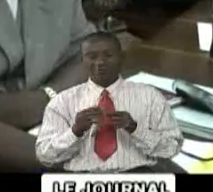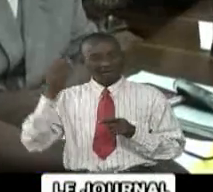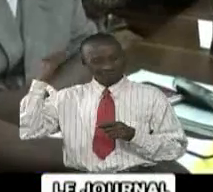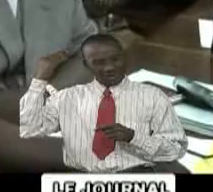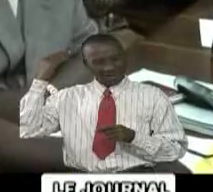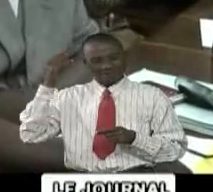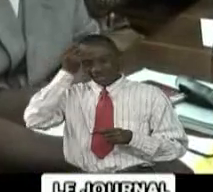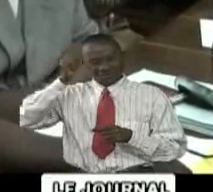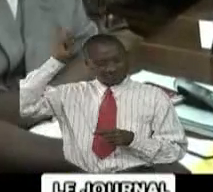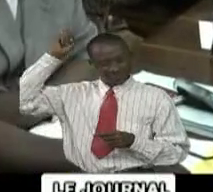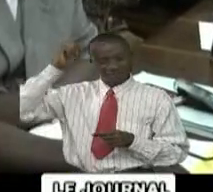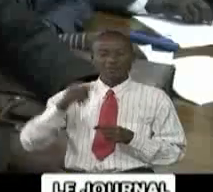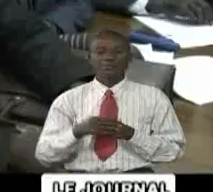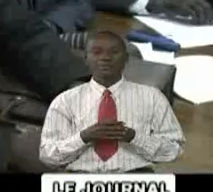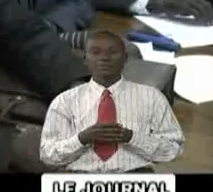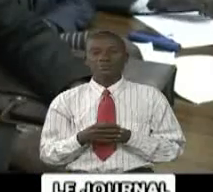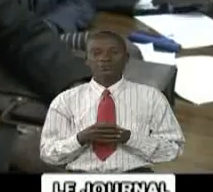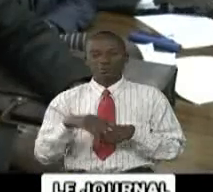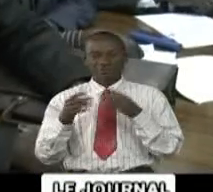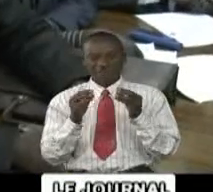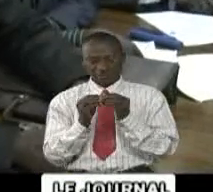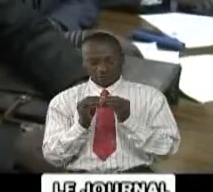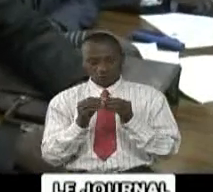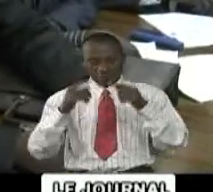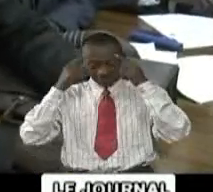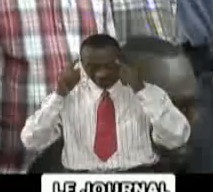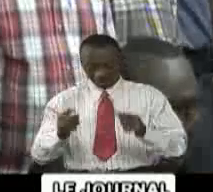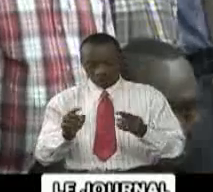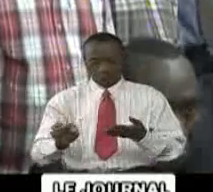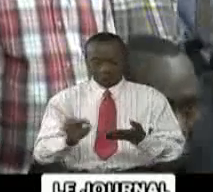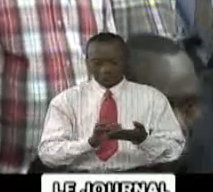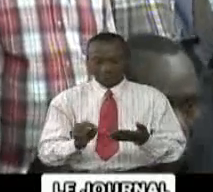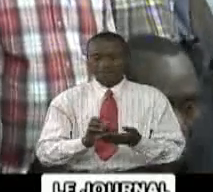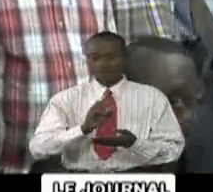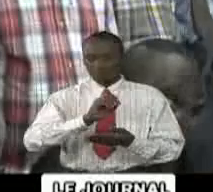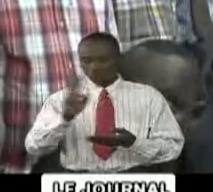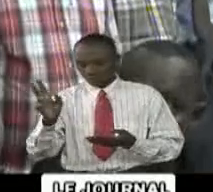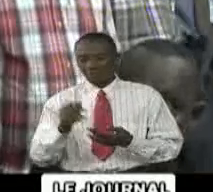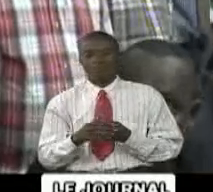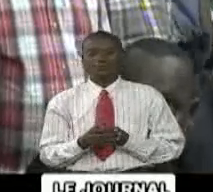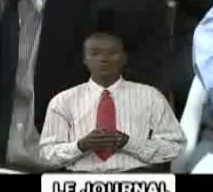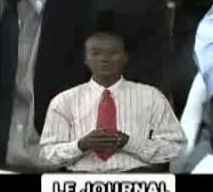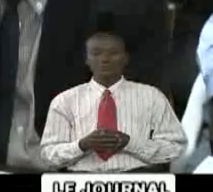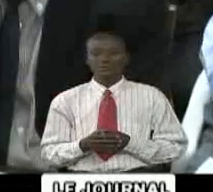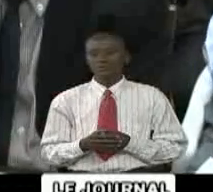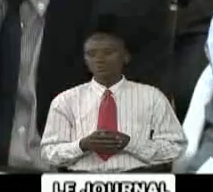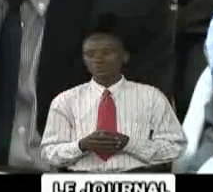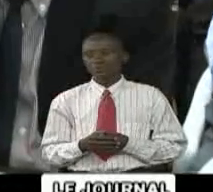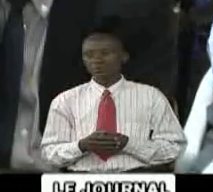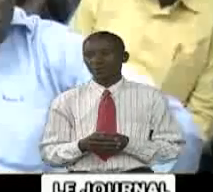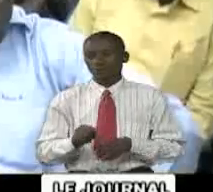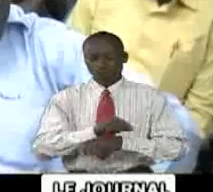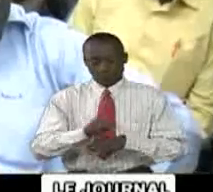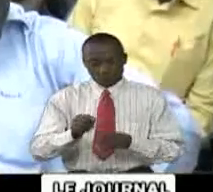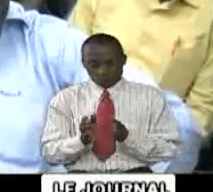a été signé au niveau du conseil d'administration nous a conduit à une série de choses à respecter. Il était demandé à la direction